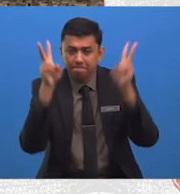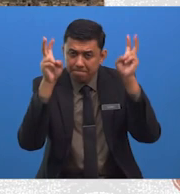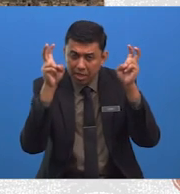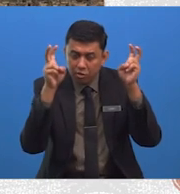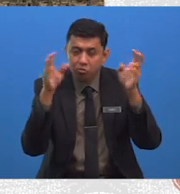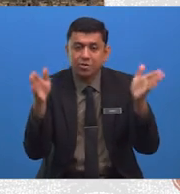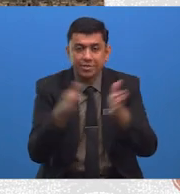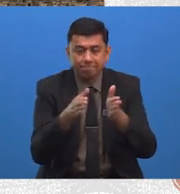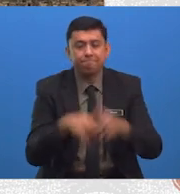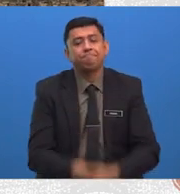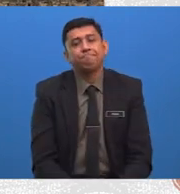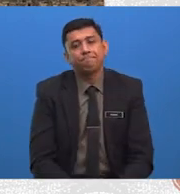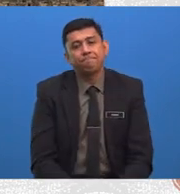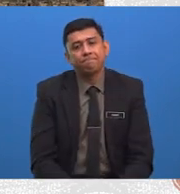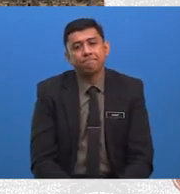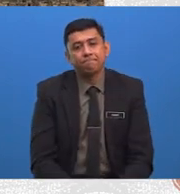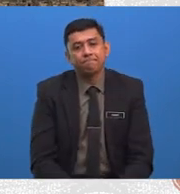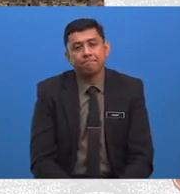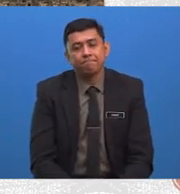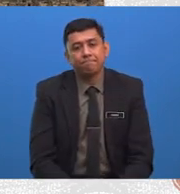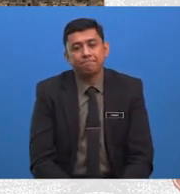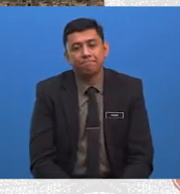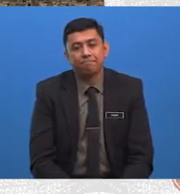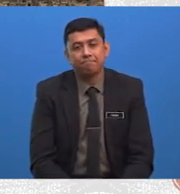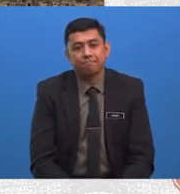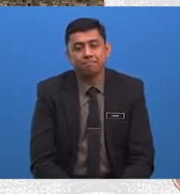kita bincangkan pada hari ini.